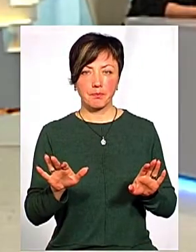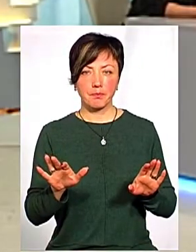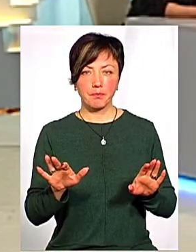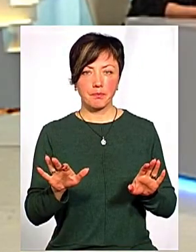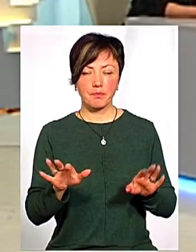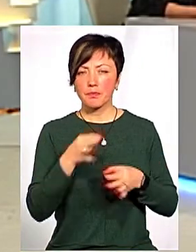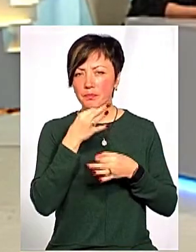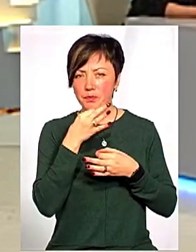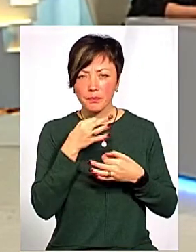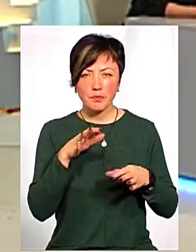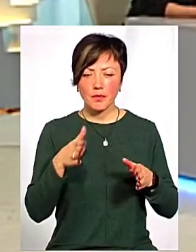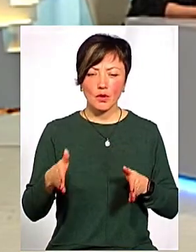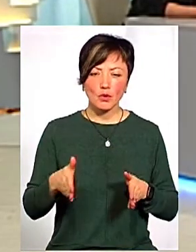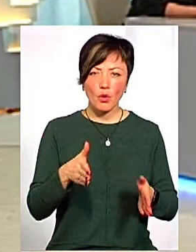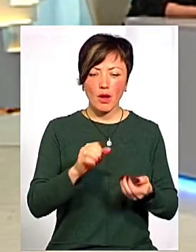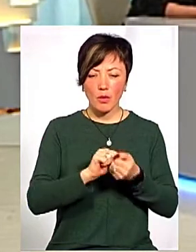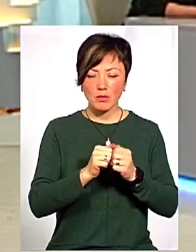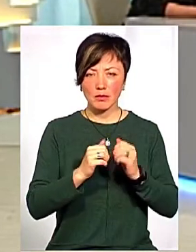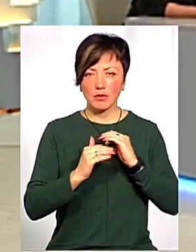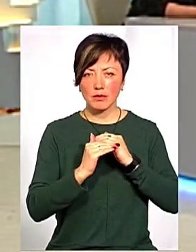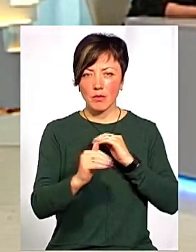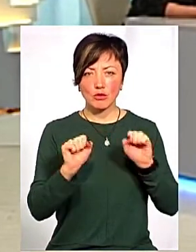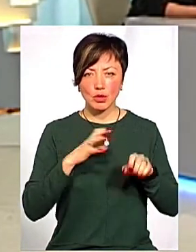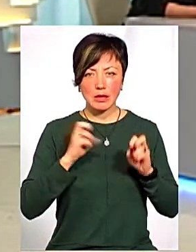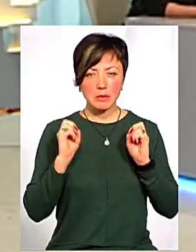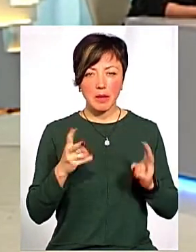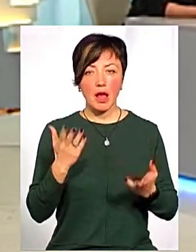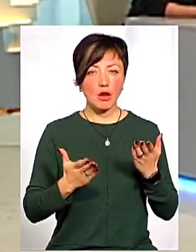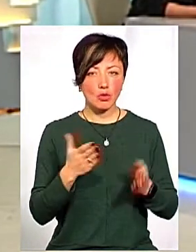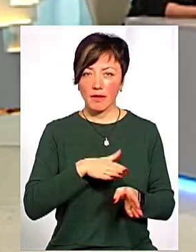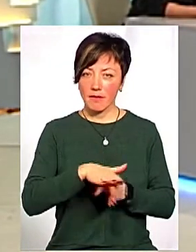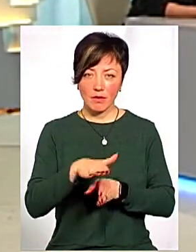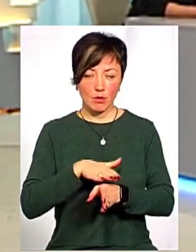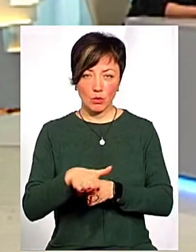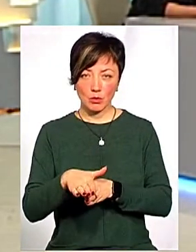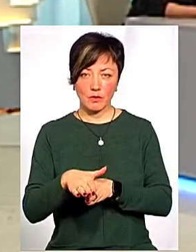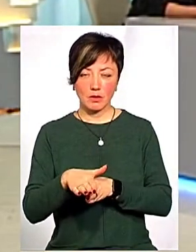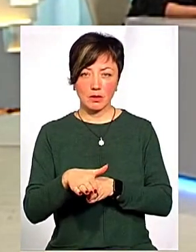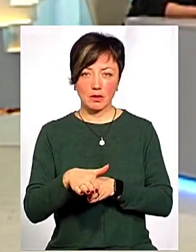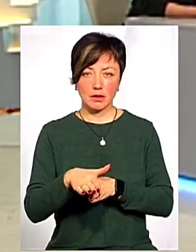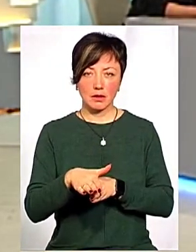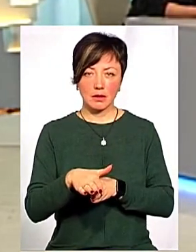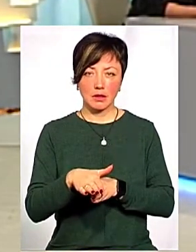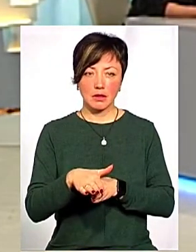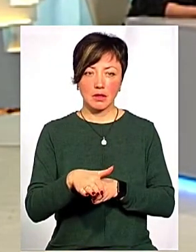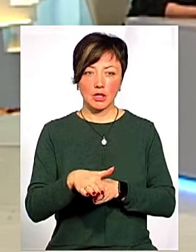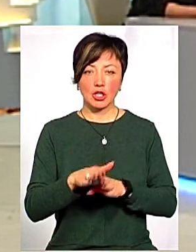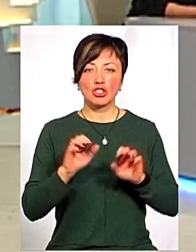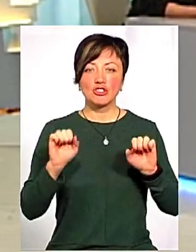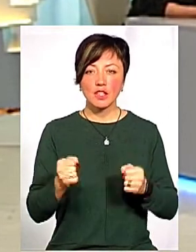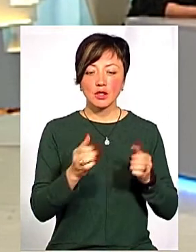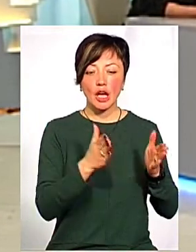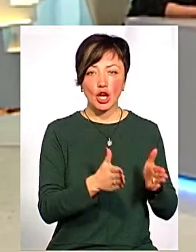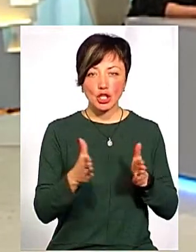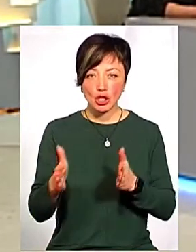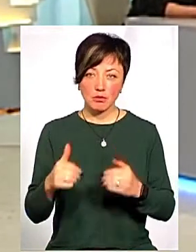Даже дорога з ґрунтовим покриттям може бути небезпечною, якщо не дотримуватися того швидкісного режиму,